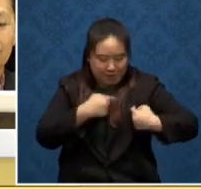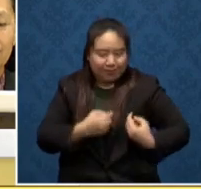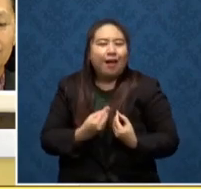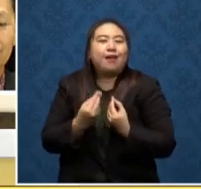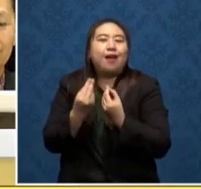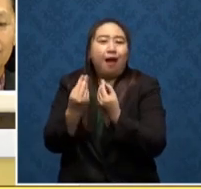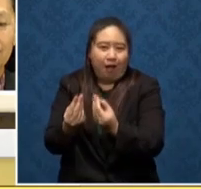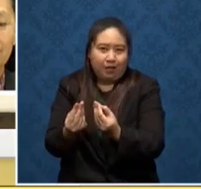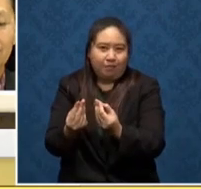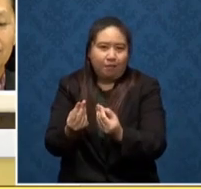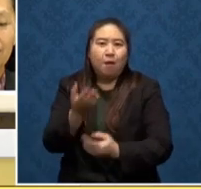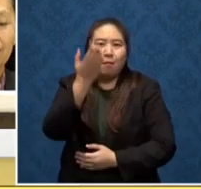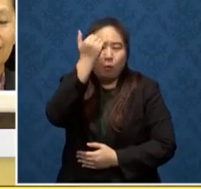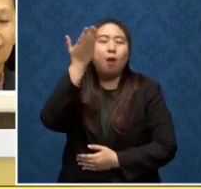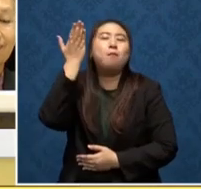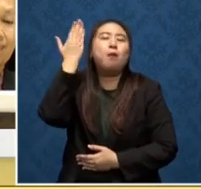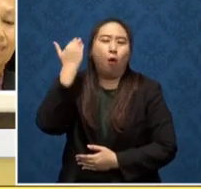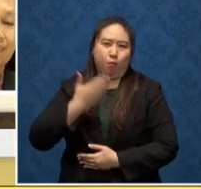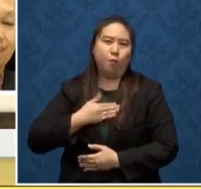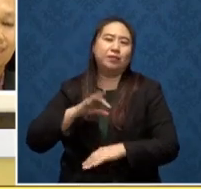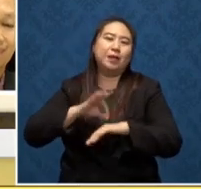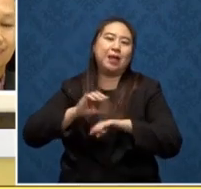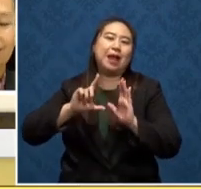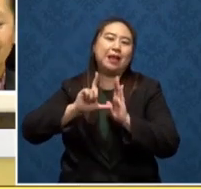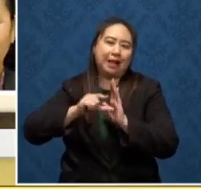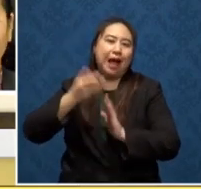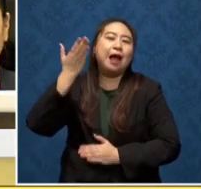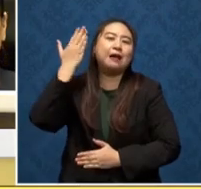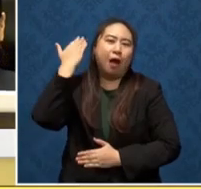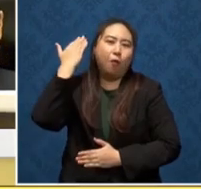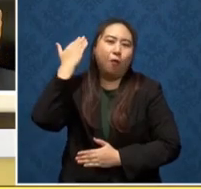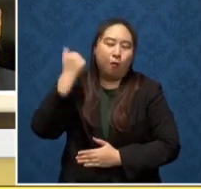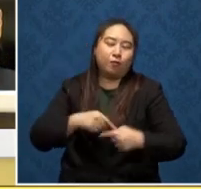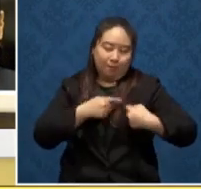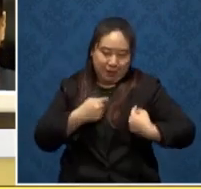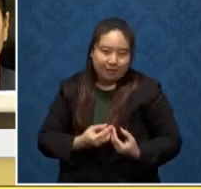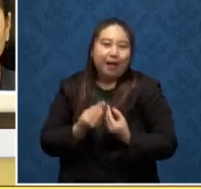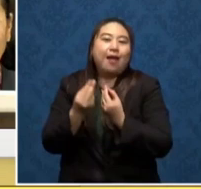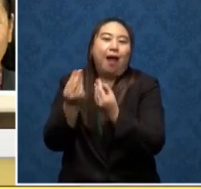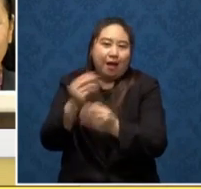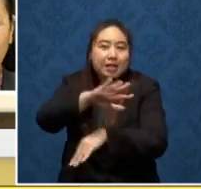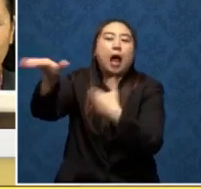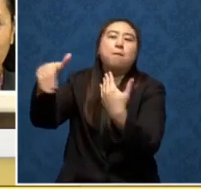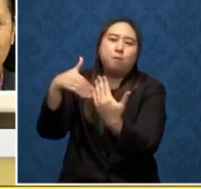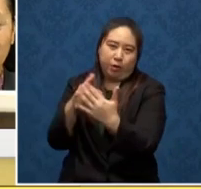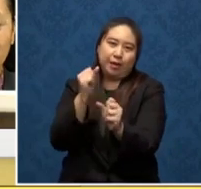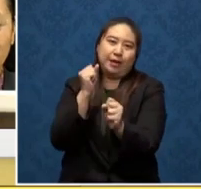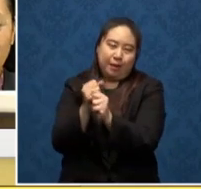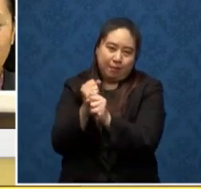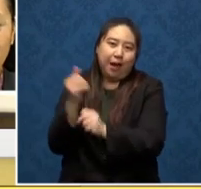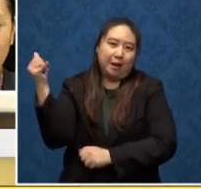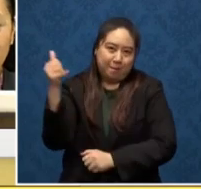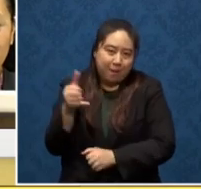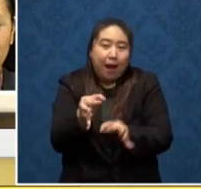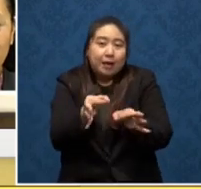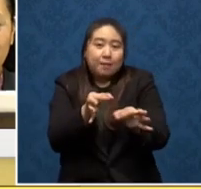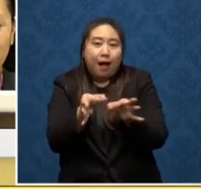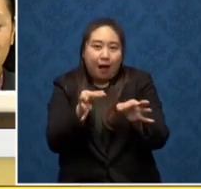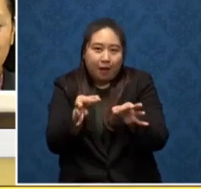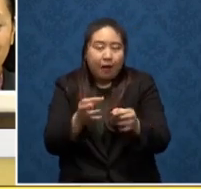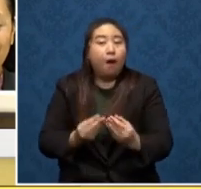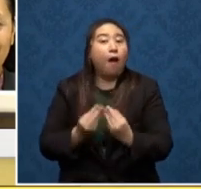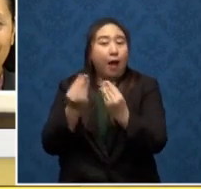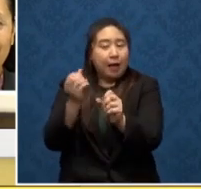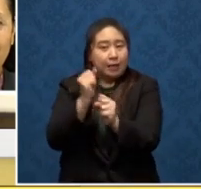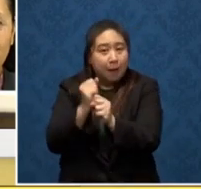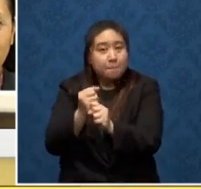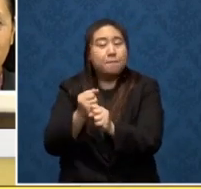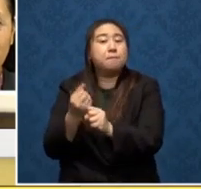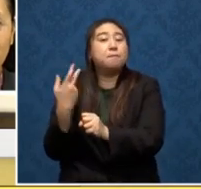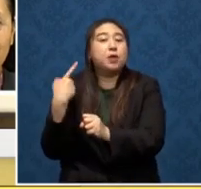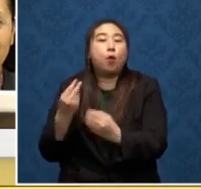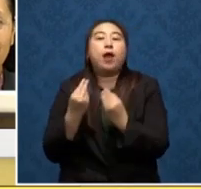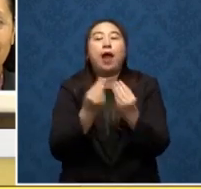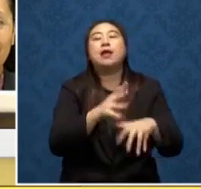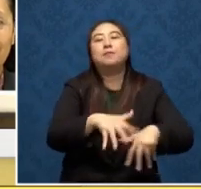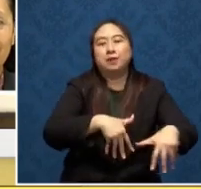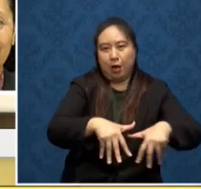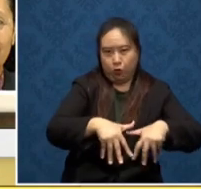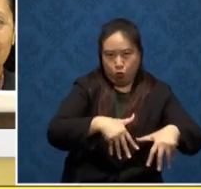บ